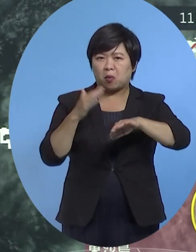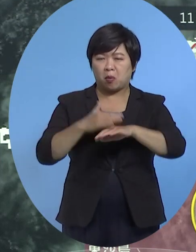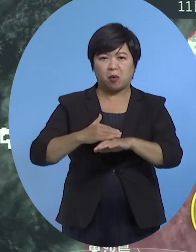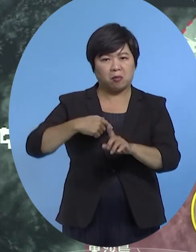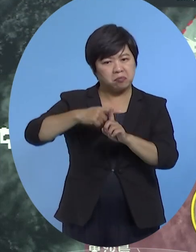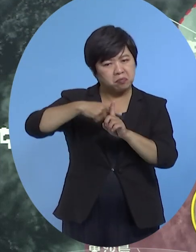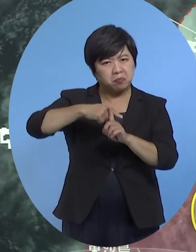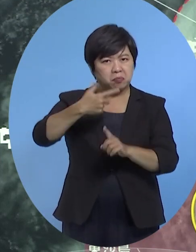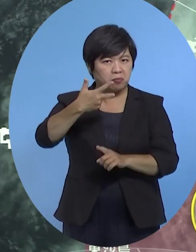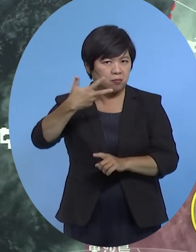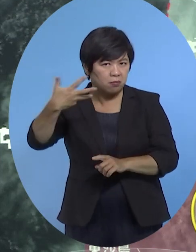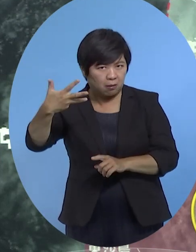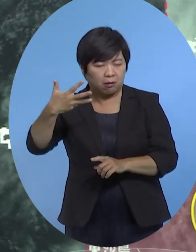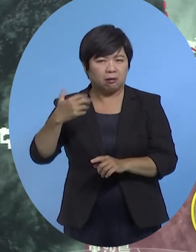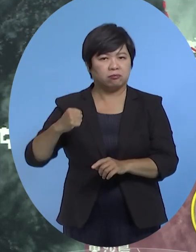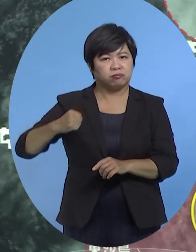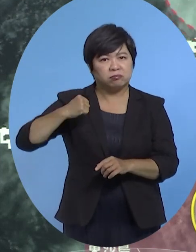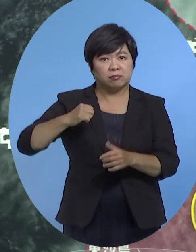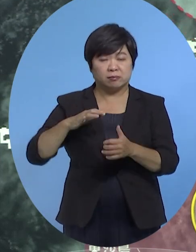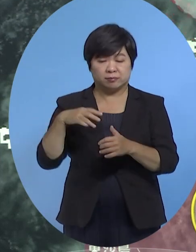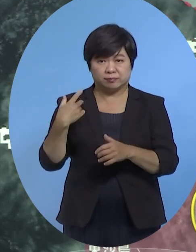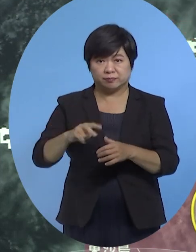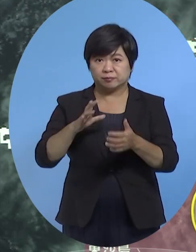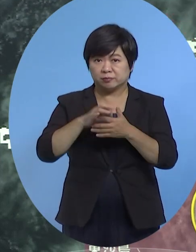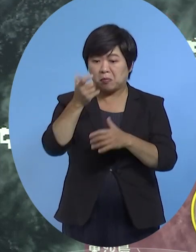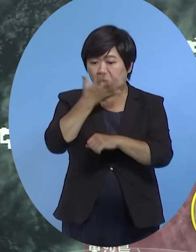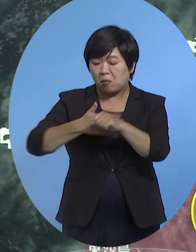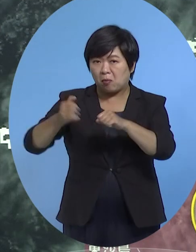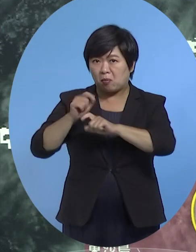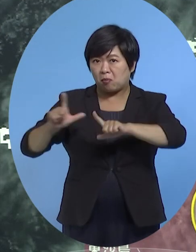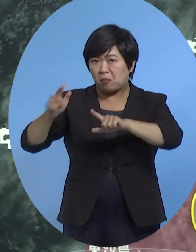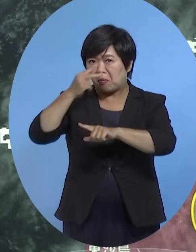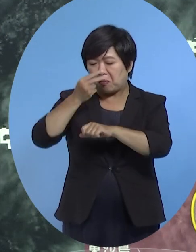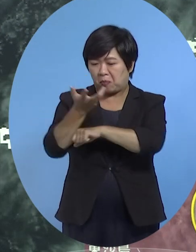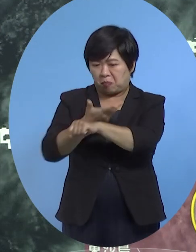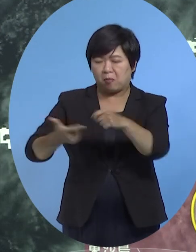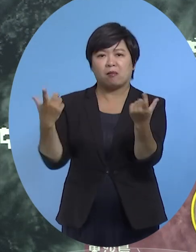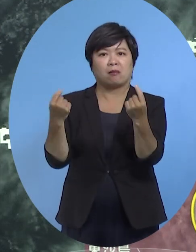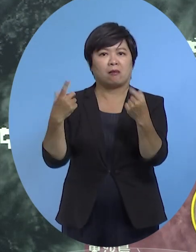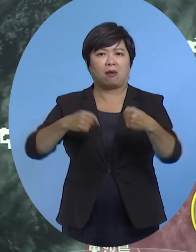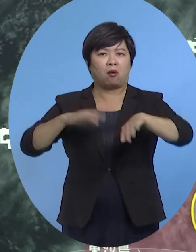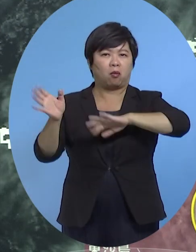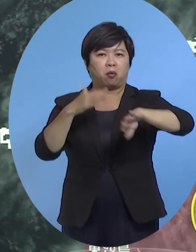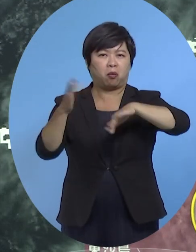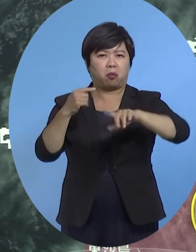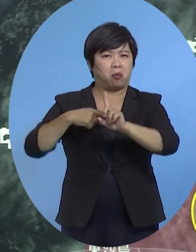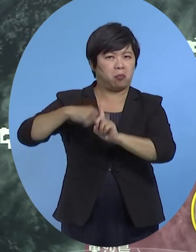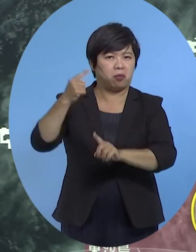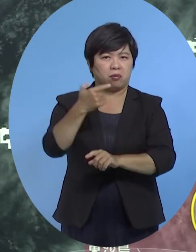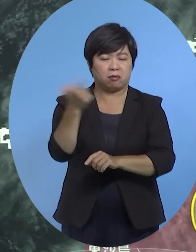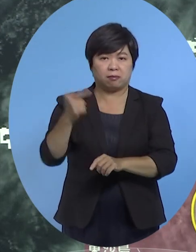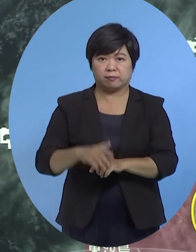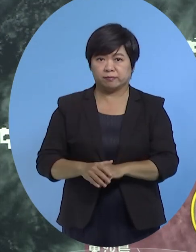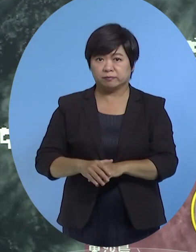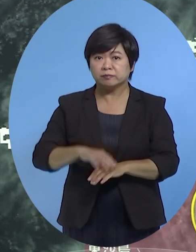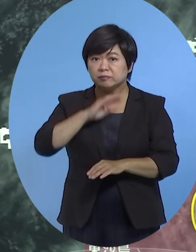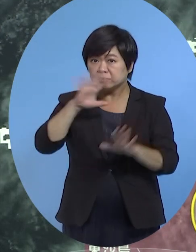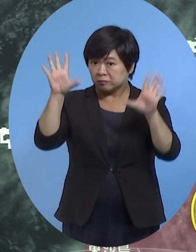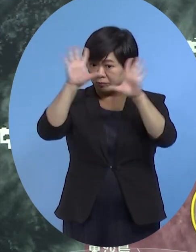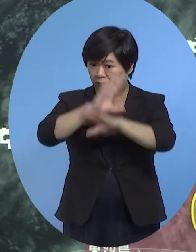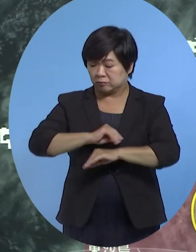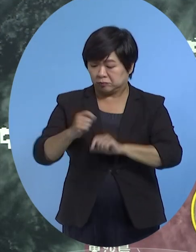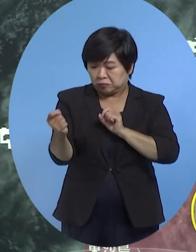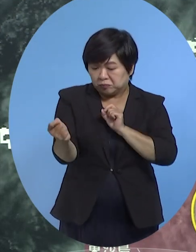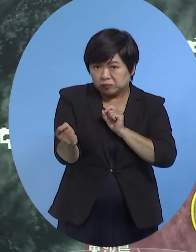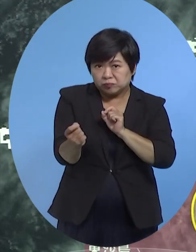风。另外，澎湖的东极岛也有出现8级的阵风。我们预估，随着今天晚上台风的外围环流越来越靠近，